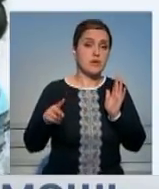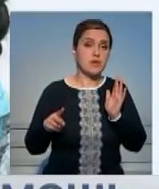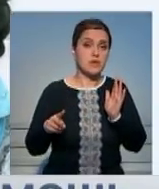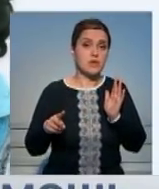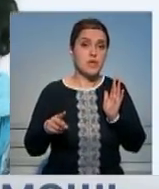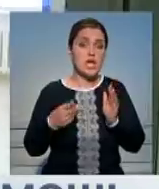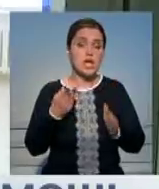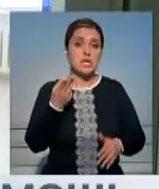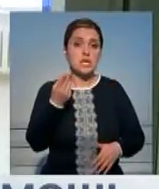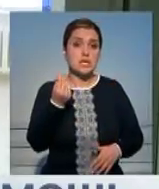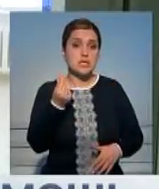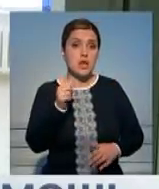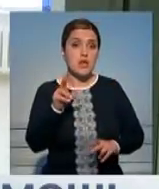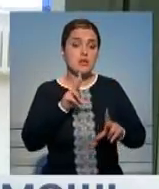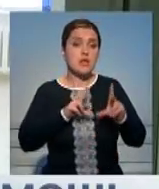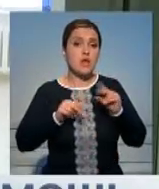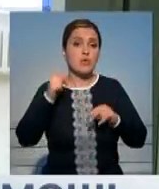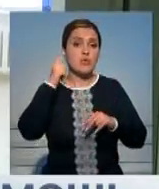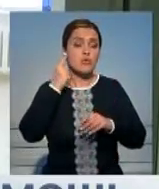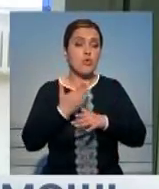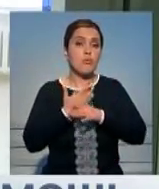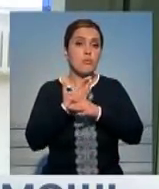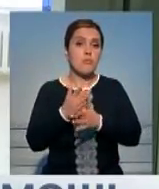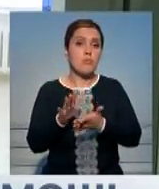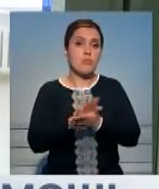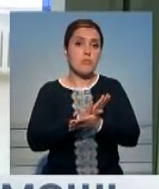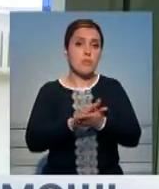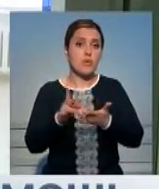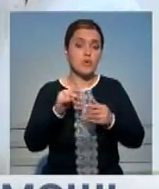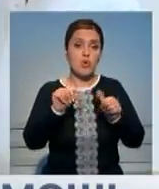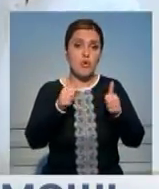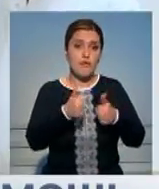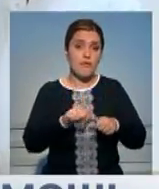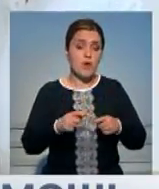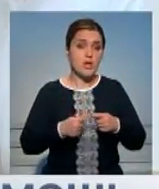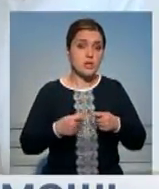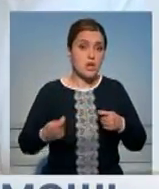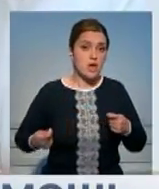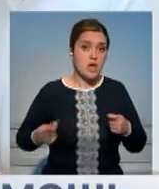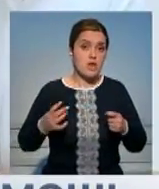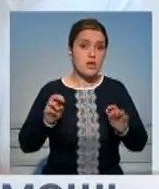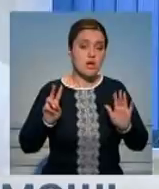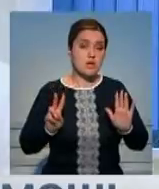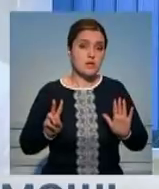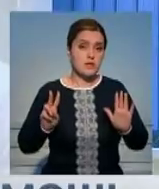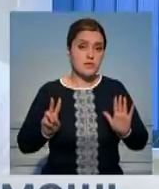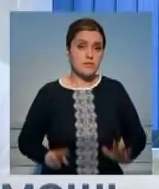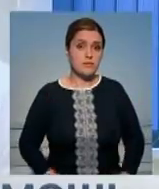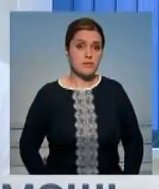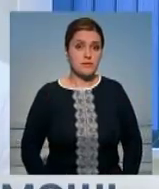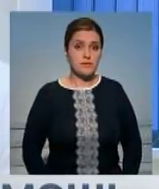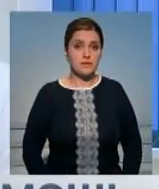евро. Средства надеялись получить по квоте, но ее оформление затянулось на 7 месяцев.